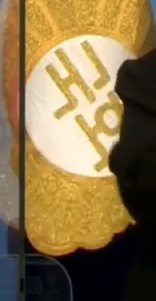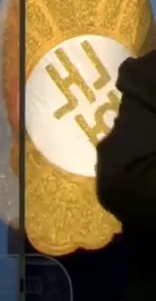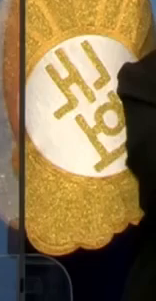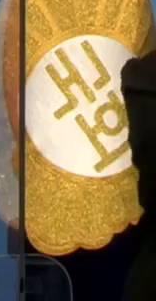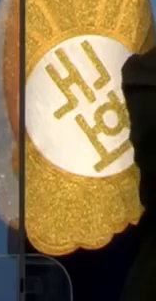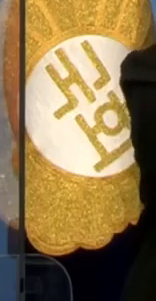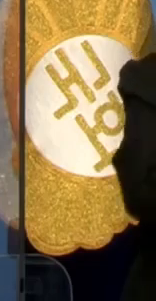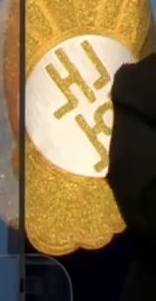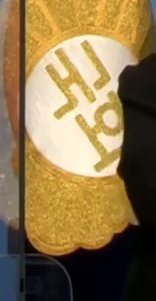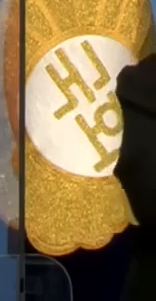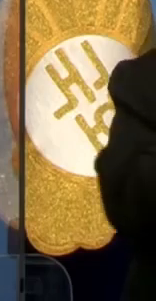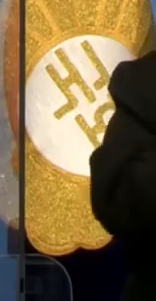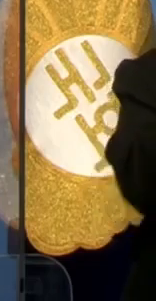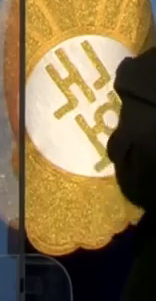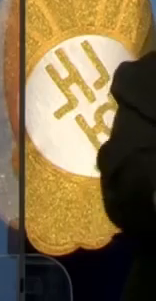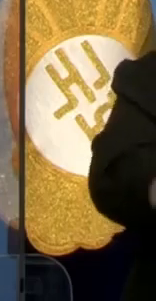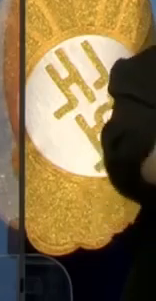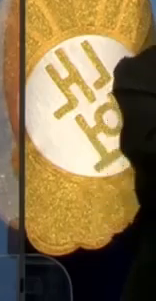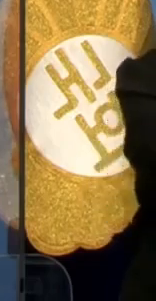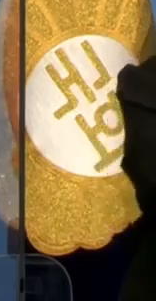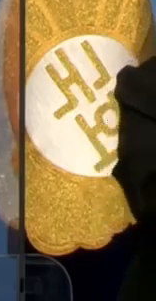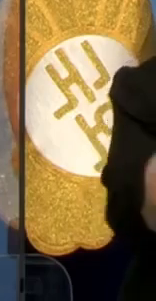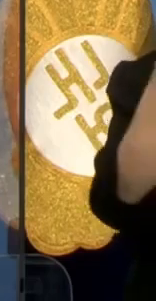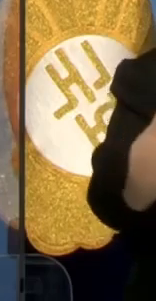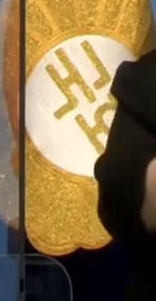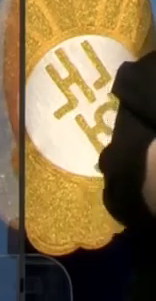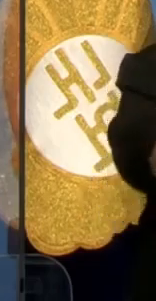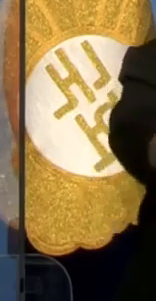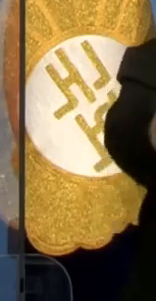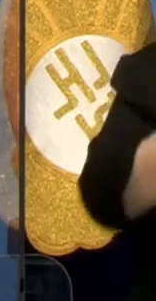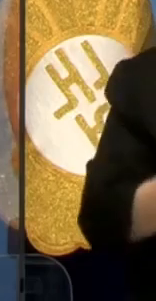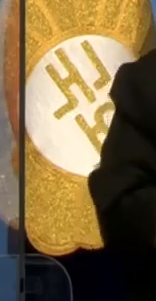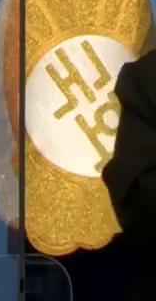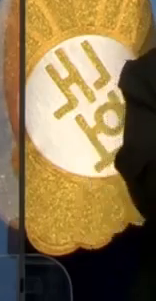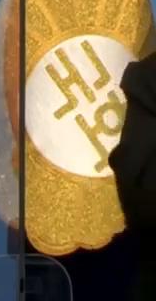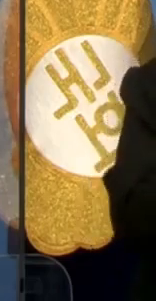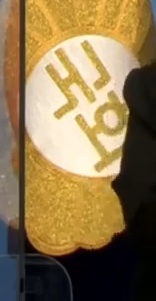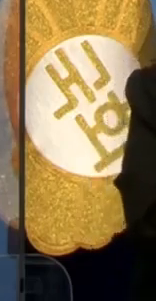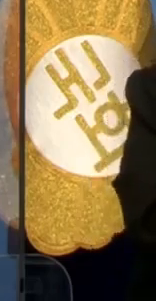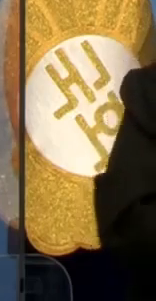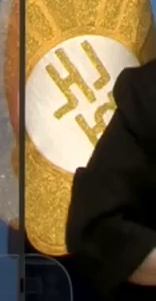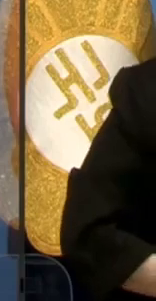부인이 봉사활동을 하던 기관에서 두 아이를 입양해서 부부가 함께 키워내기도